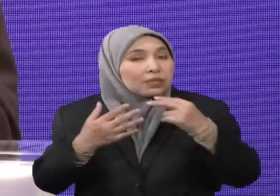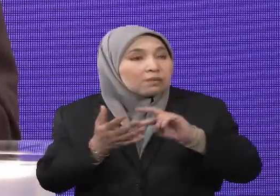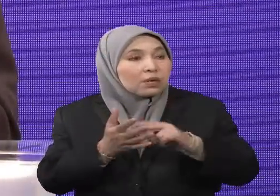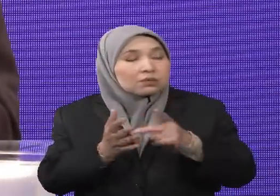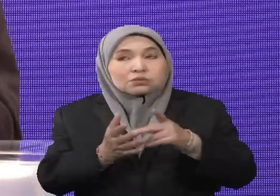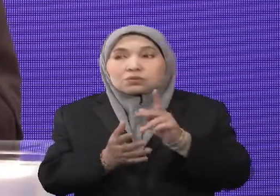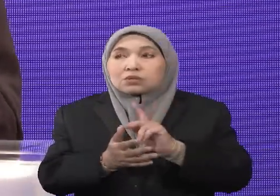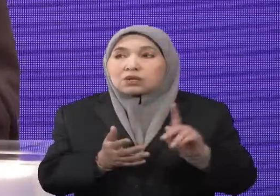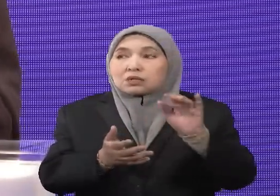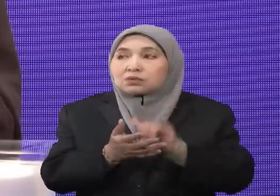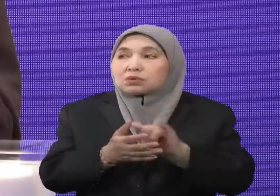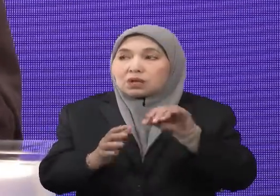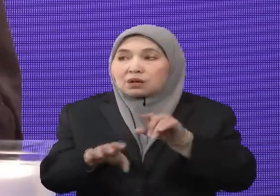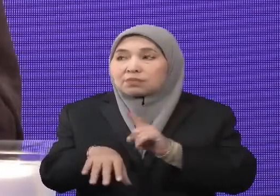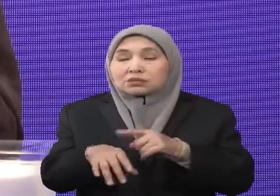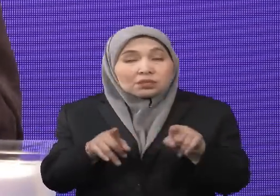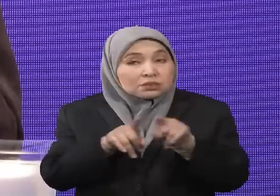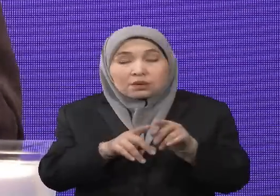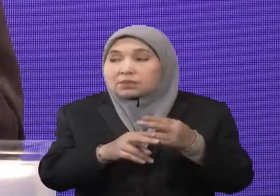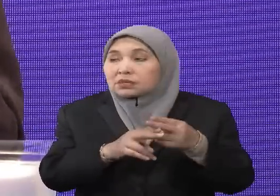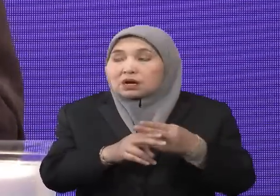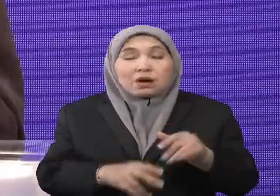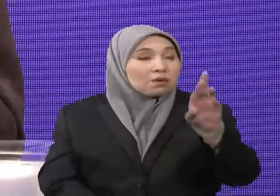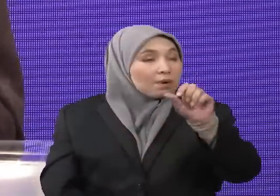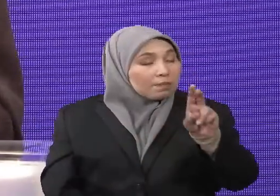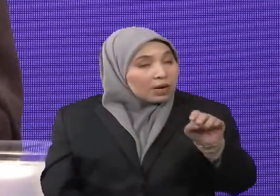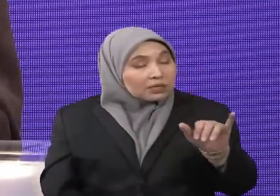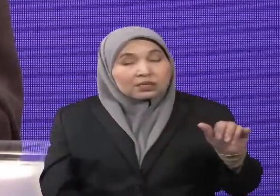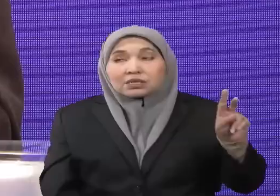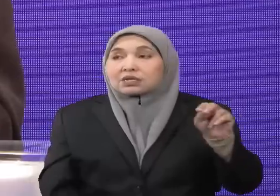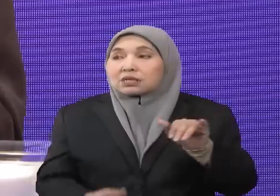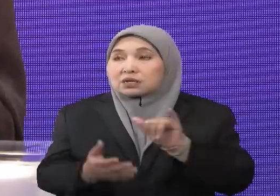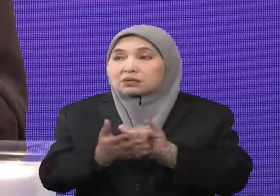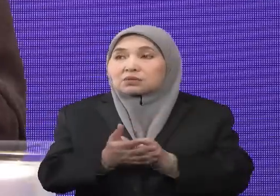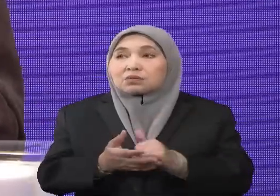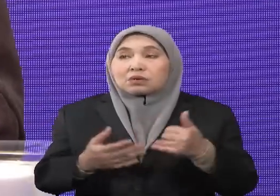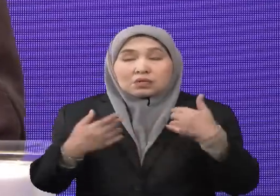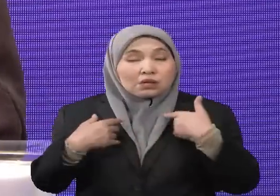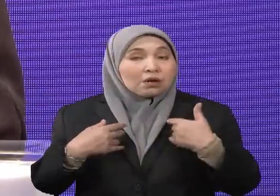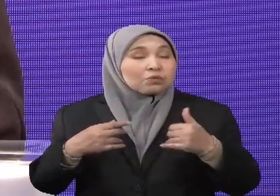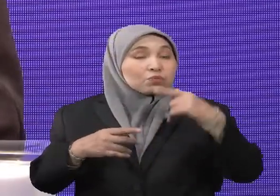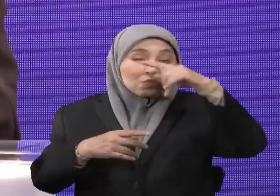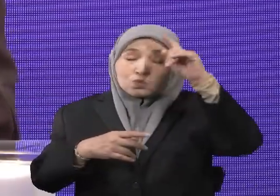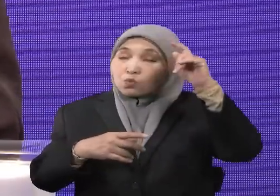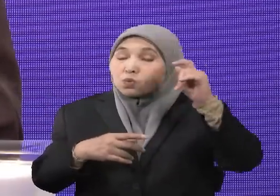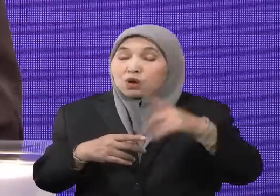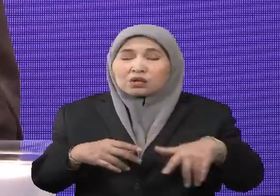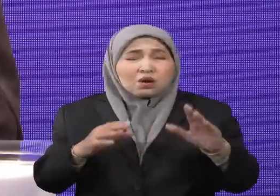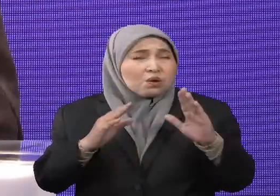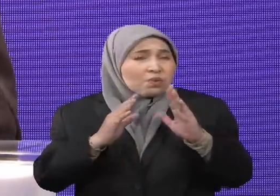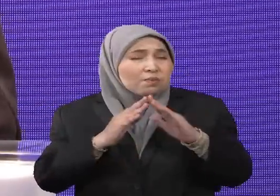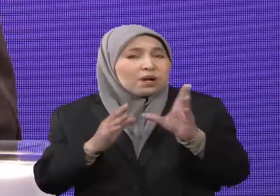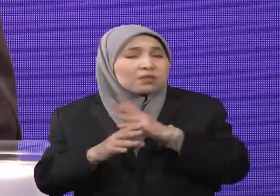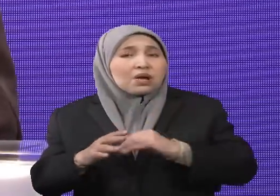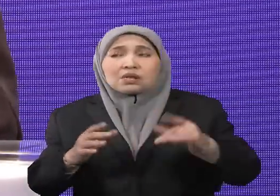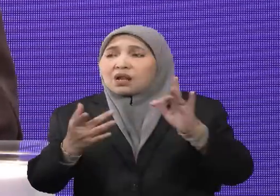Oke dalam bahasa yang singkat kita boleh kata Rabbani ini diberi aspartai Rabb rabtu Tuhan rumah pemilik sesuatu tapi